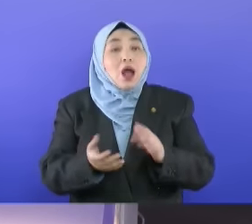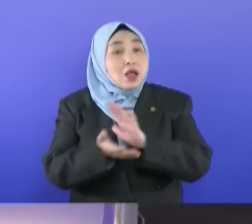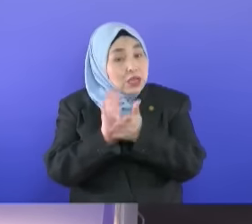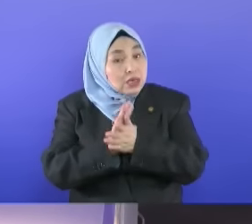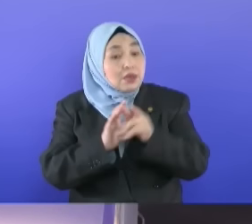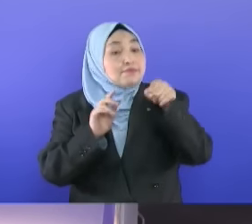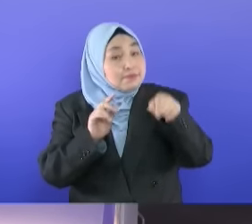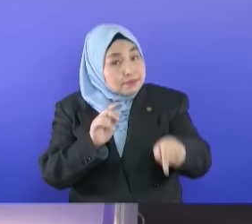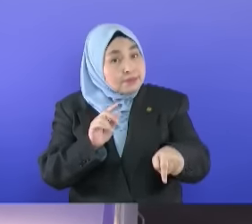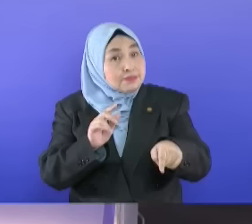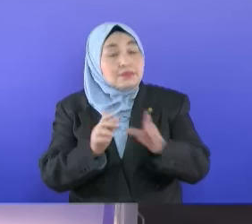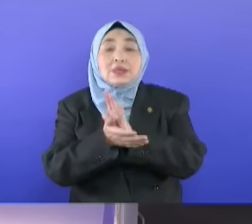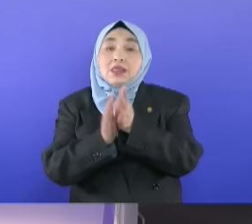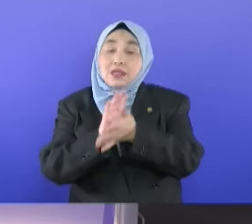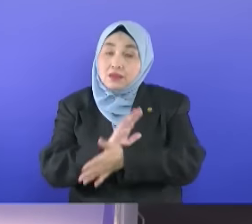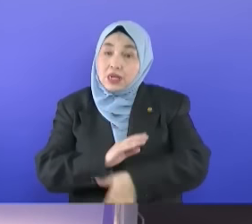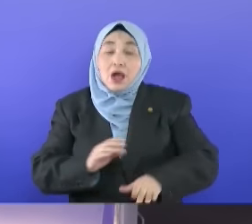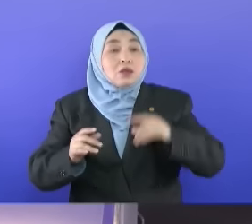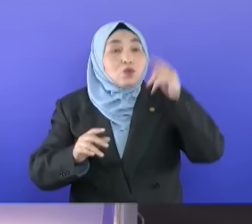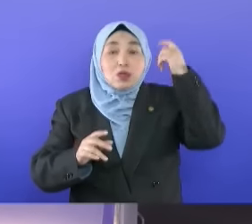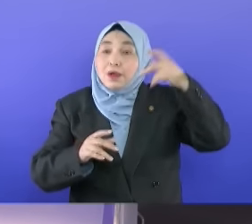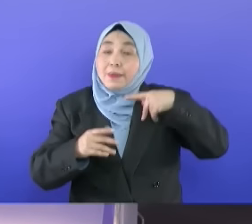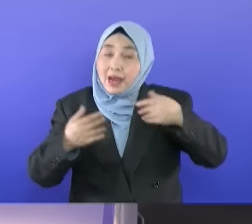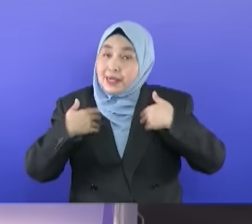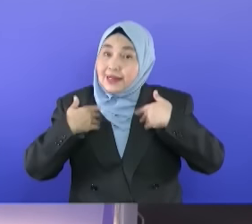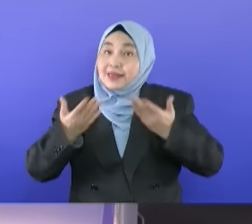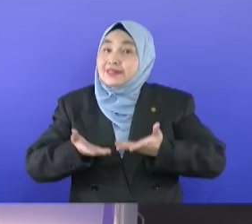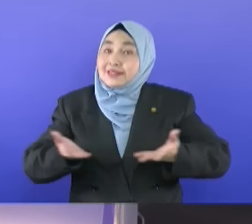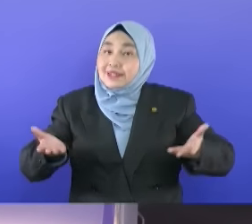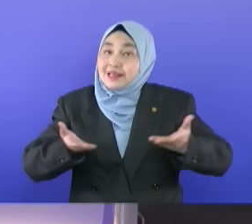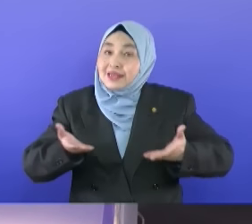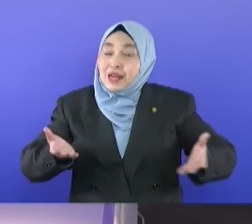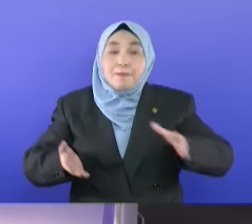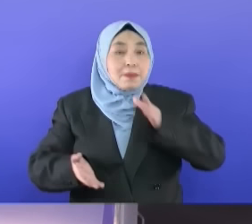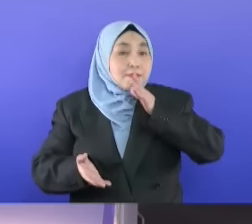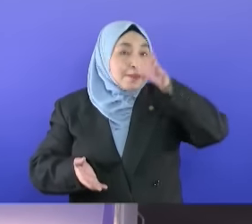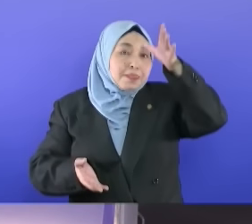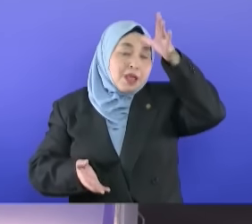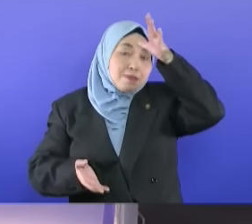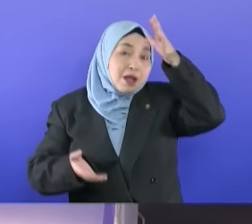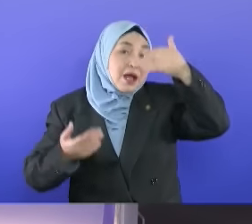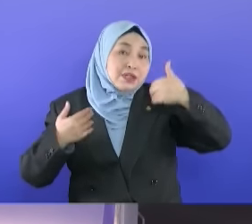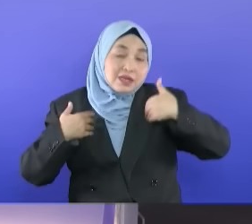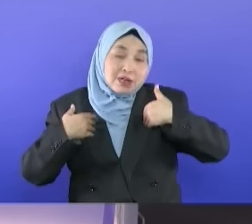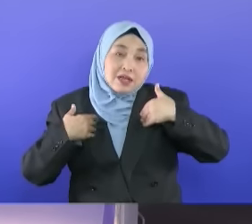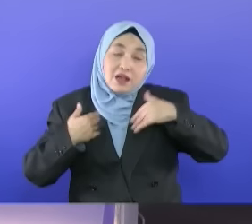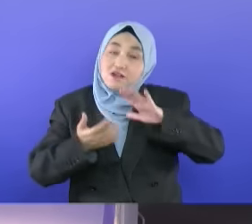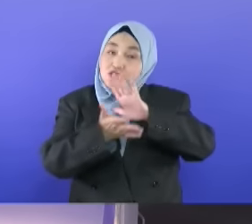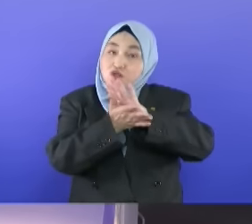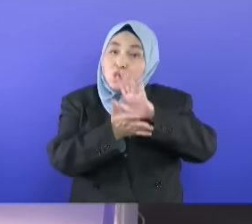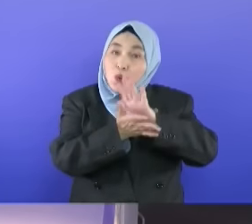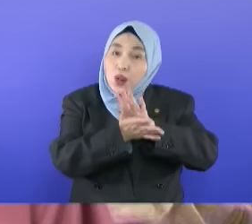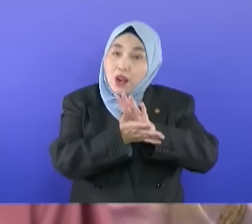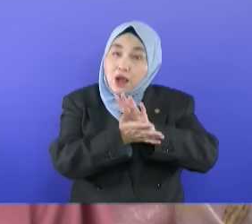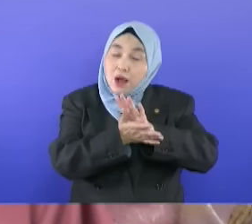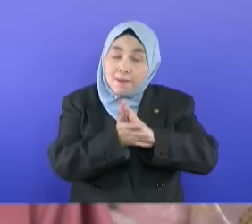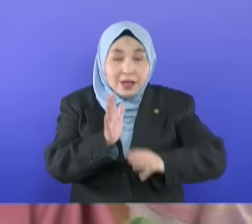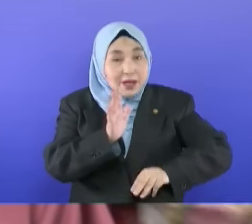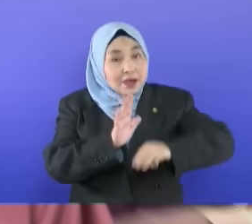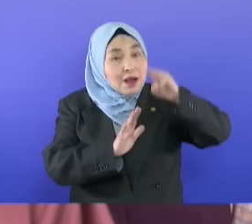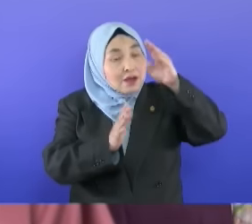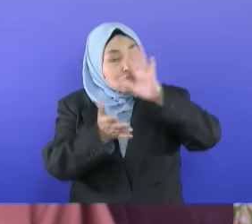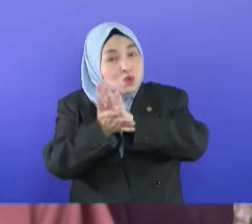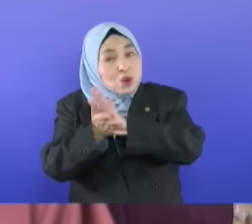menarik kalau kita bercakap tentang tonton semua ya yang berada di studio ibu ayah ada yang sekolah di sekolah menengah